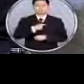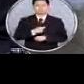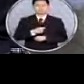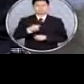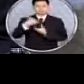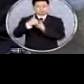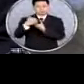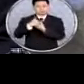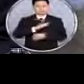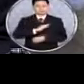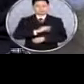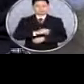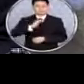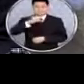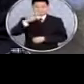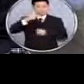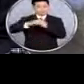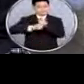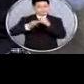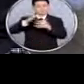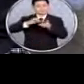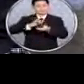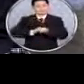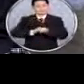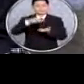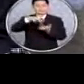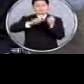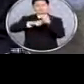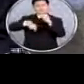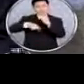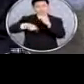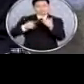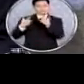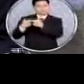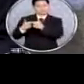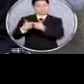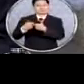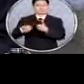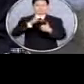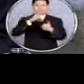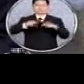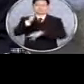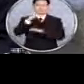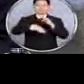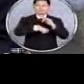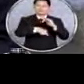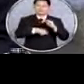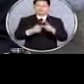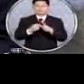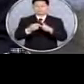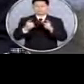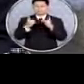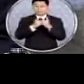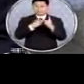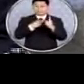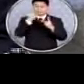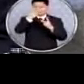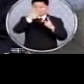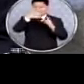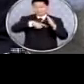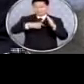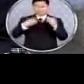选出来的。但是宪法规定，对立法院负责是行政院，同样对监察院负责也是行政院，这